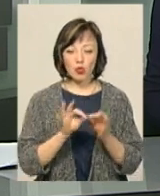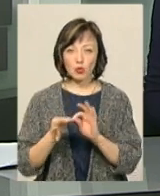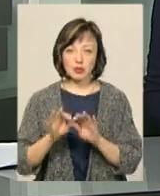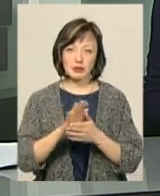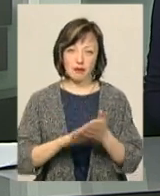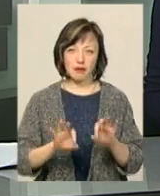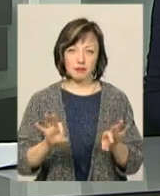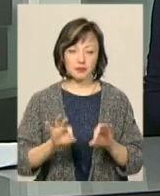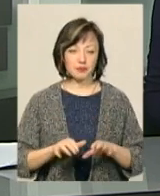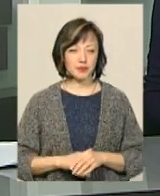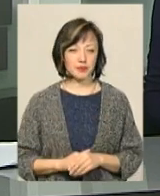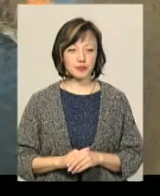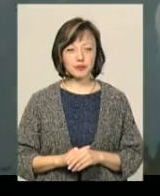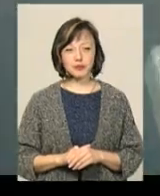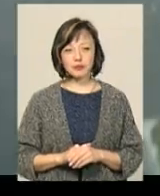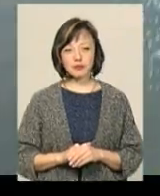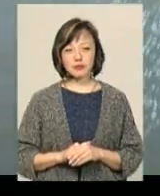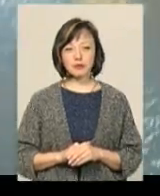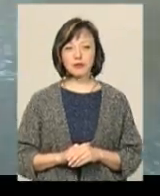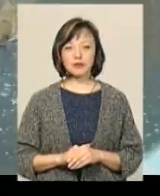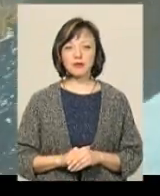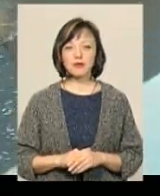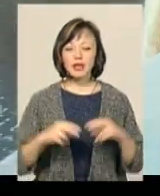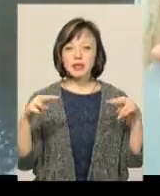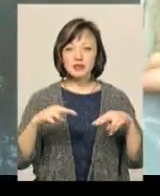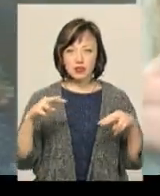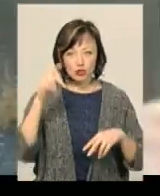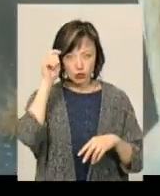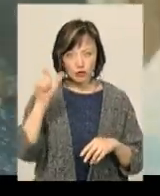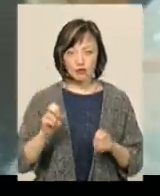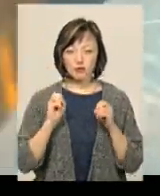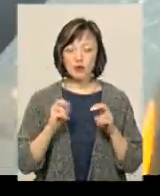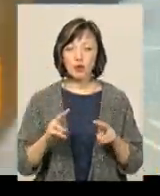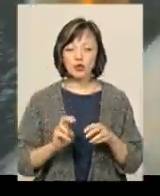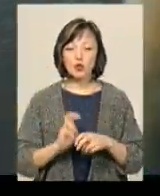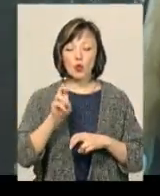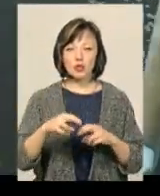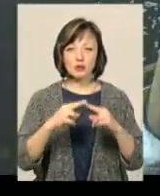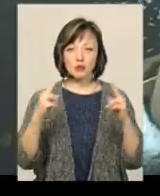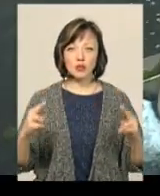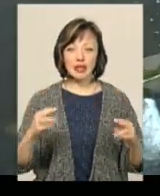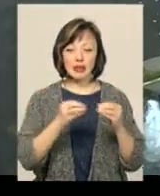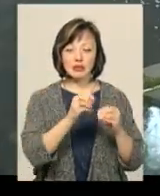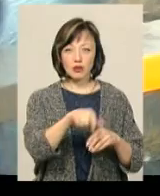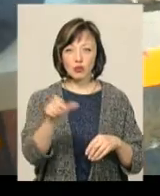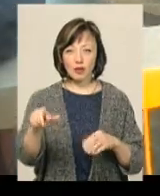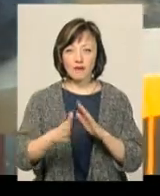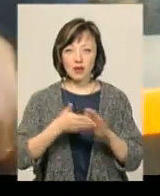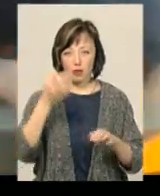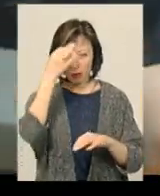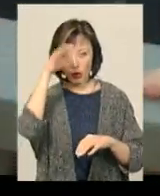сюжеті Юрія Курочки. Свідками того, як чоловік погрожує скочити з мосту, стали десятки хмельничан. Вони викликали